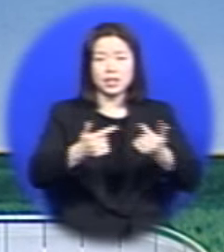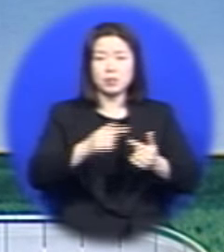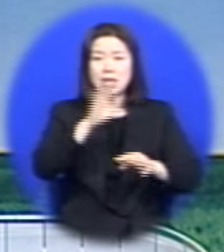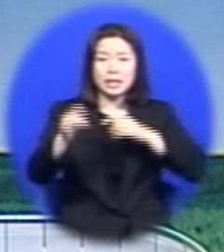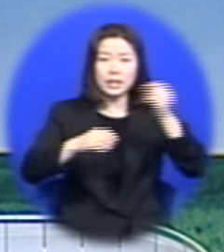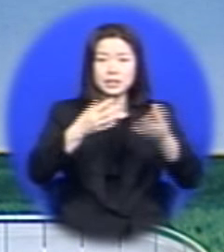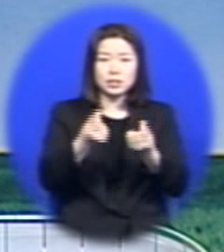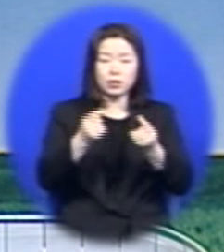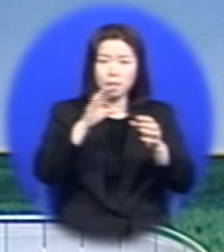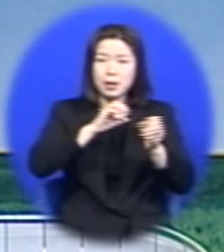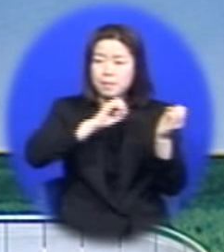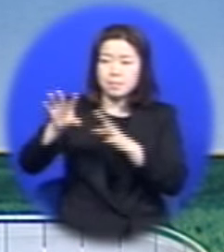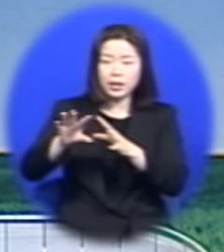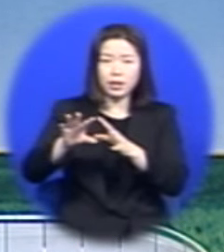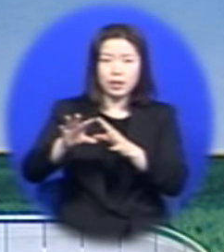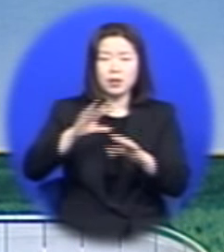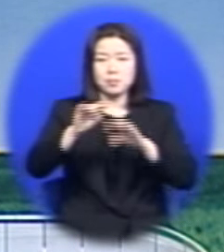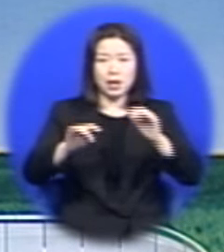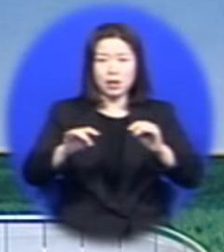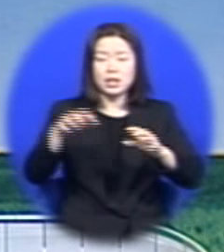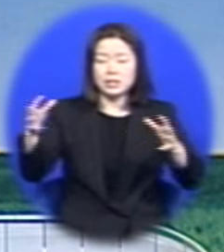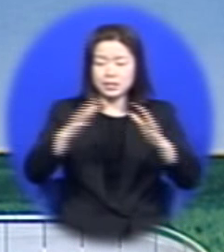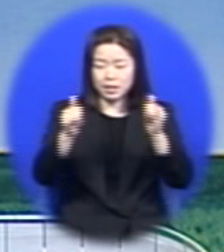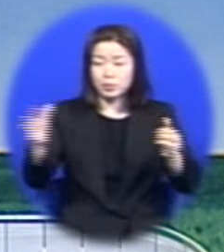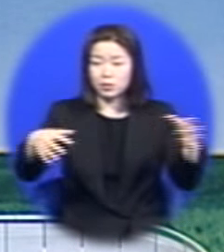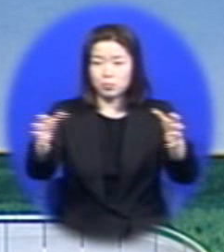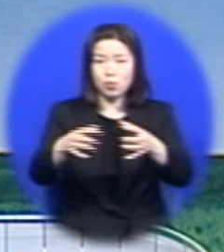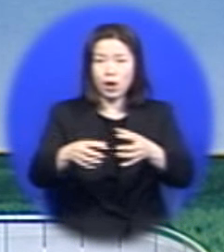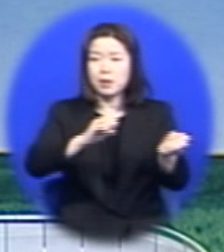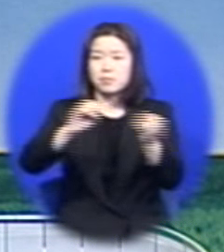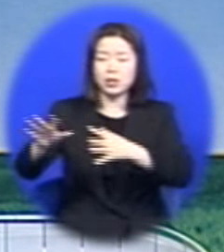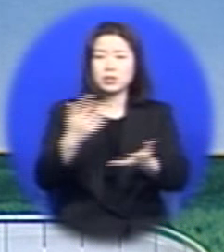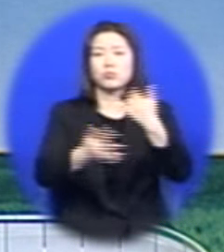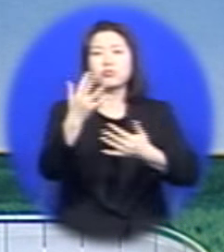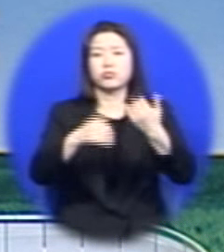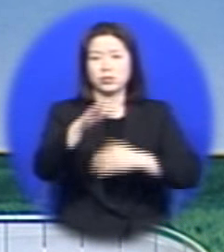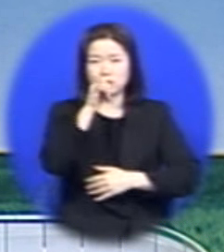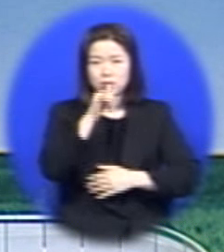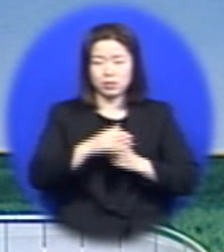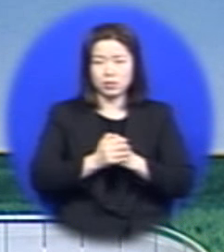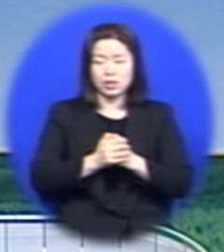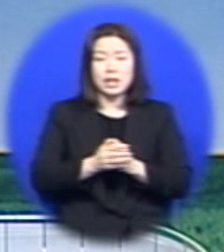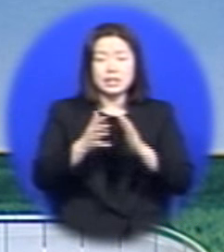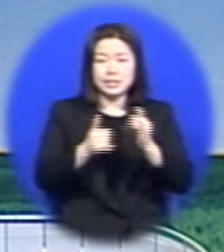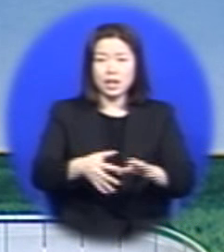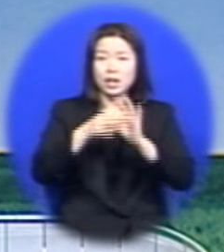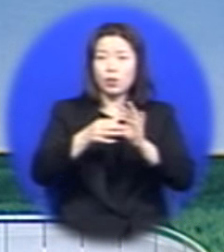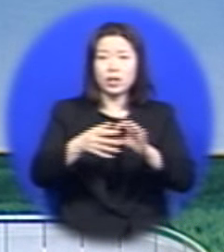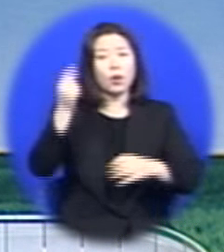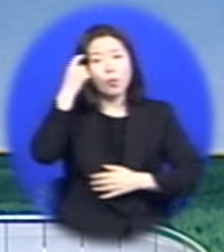마르나니 사람들이 그것을 모아다가 불에 던져 사르느니라. 여러분, 사람과의 관계가 왜